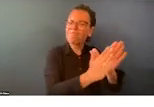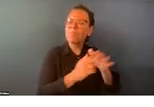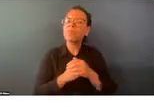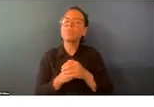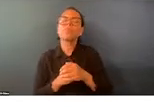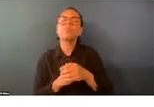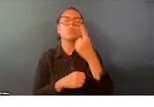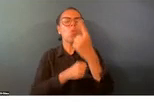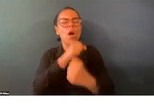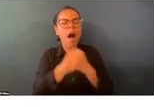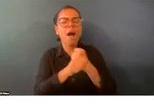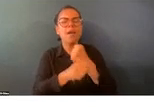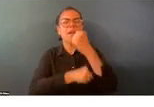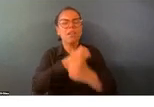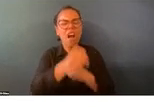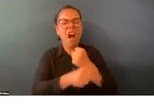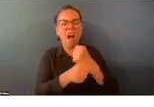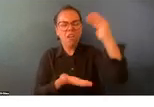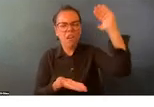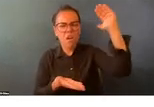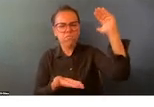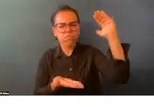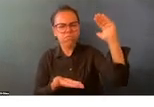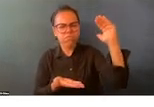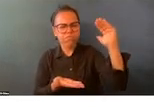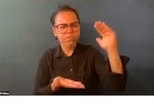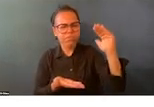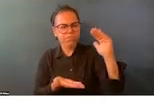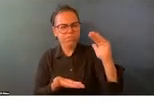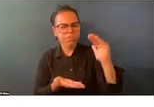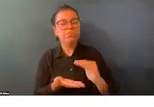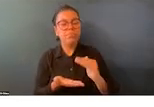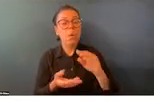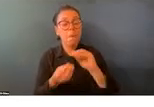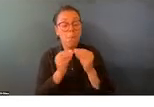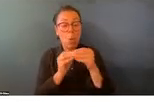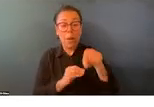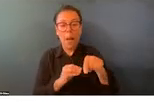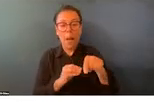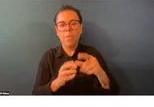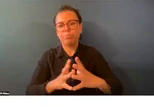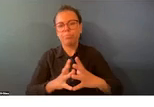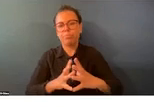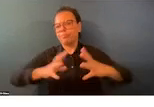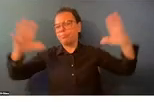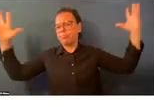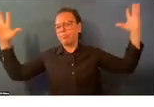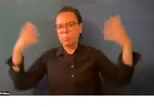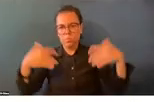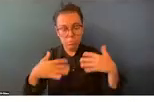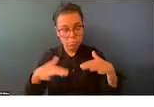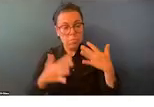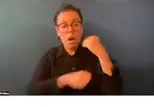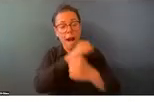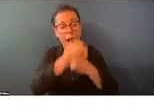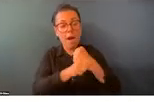к различным стихийным бедствиям и в скором времени, в ближайшие 30-50 лет, Центральная Азия может столкнуться с